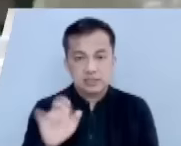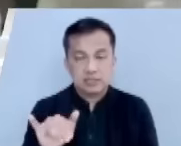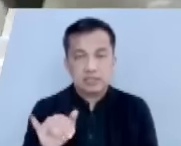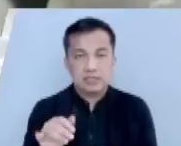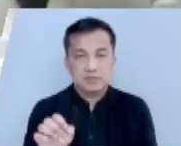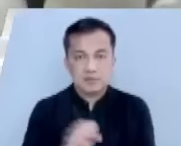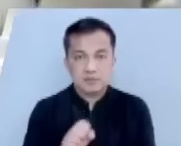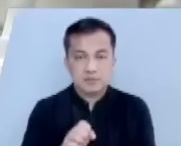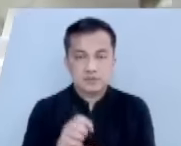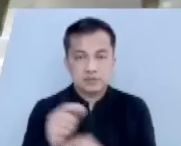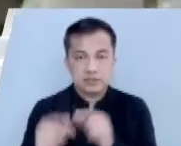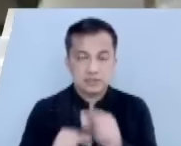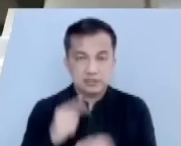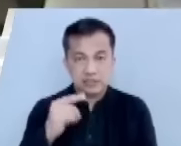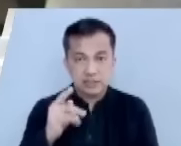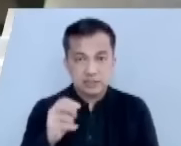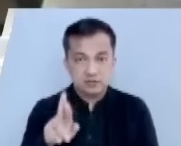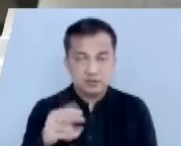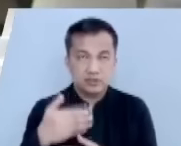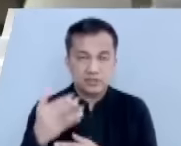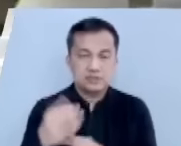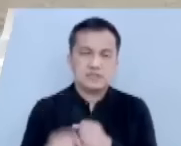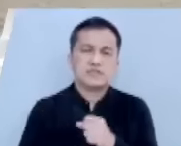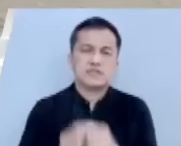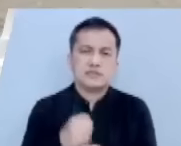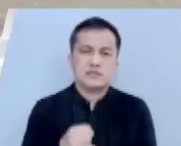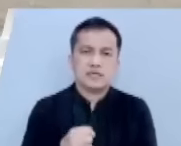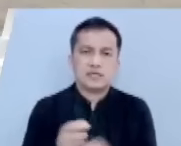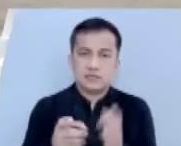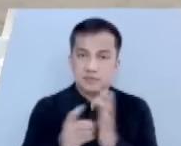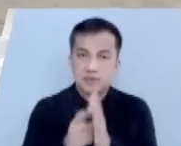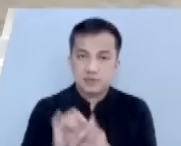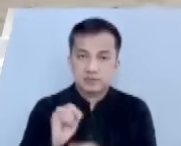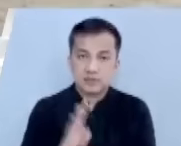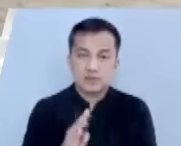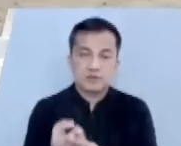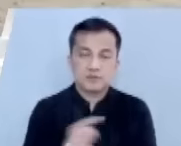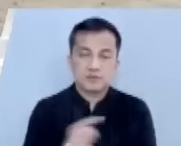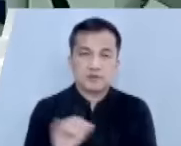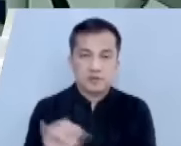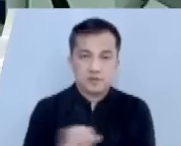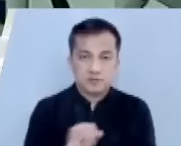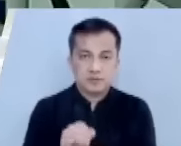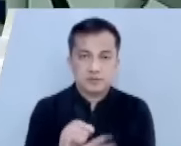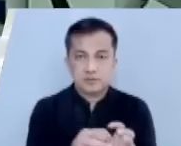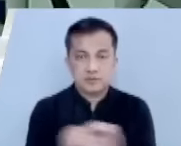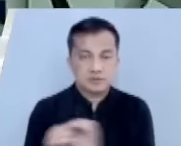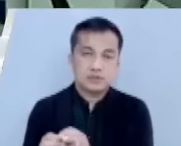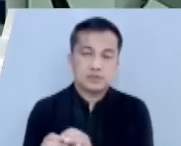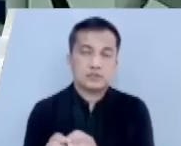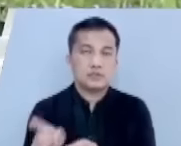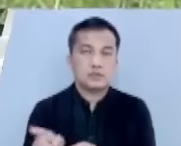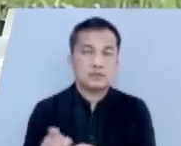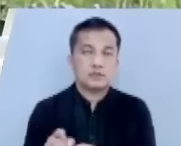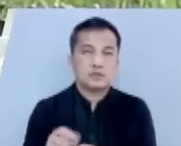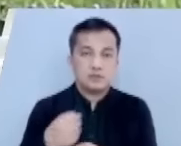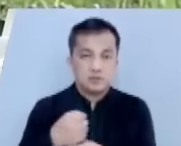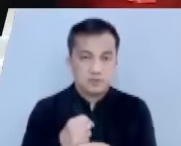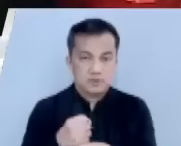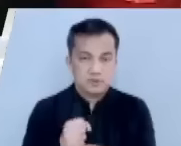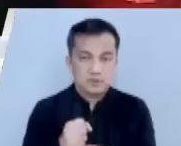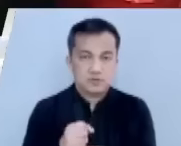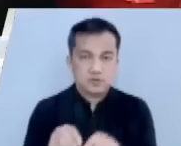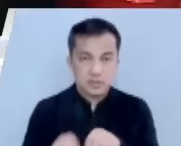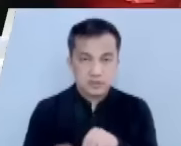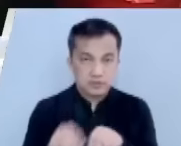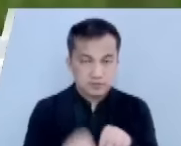taon, ang mga in-demand jobs ay manggagaling sa mga industriyang may kinalaman pa rin sa manufacturing, agriculture,